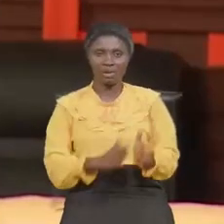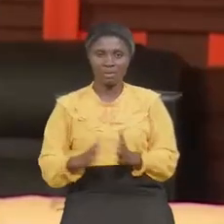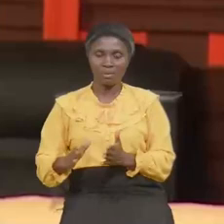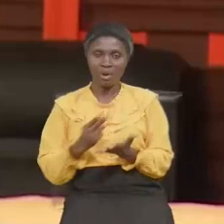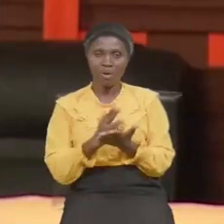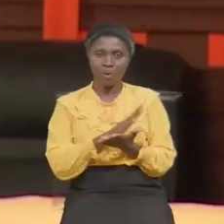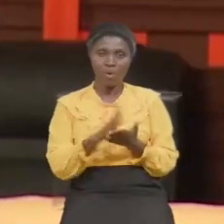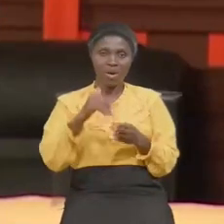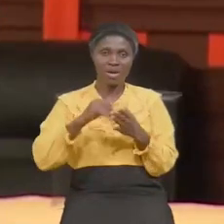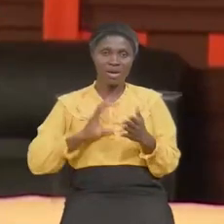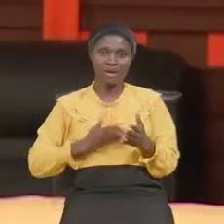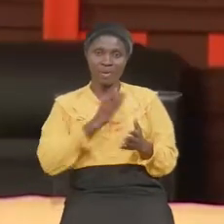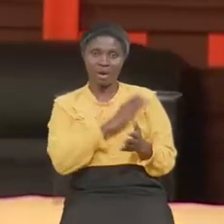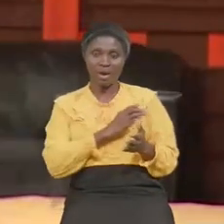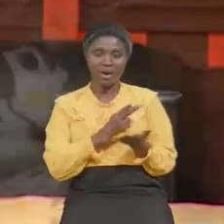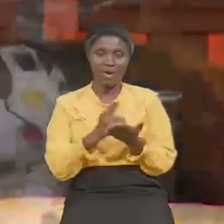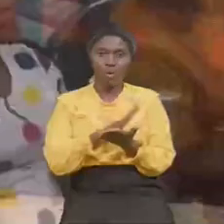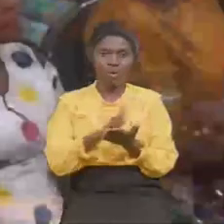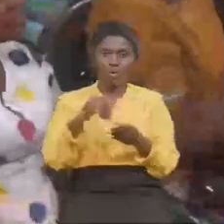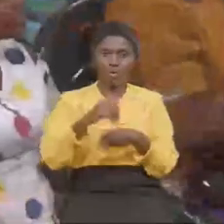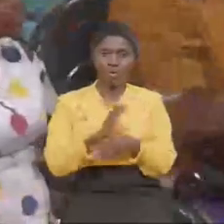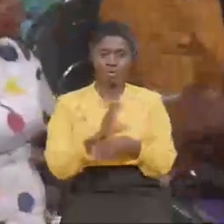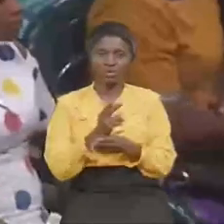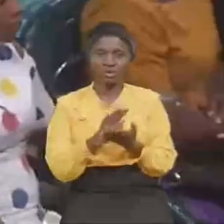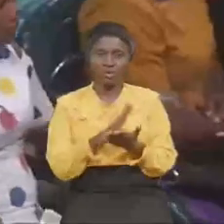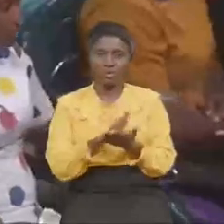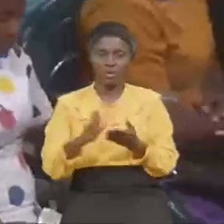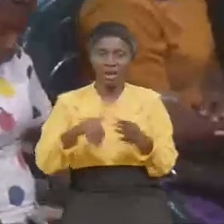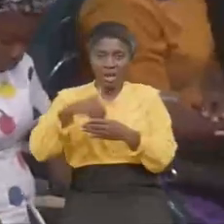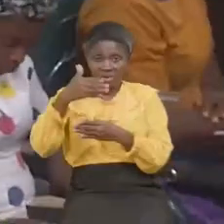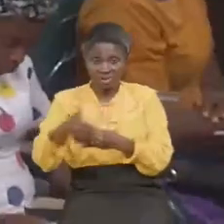caractère, dans l'église, au dehors.